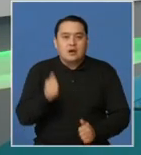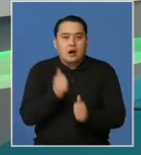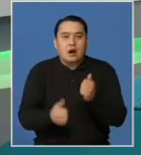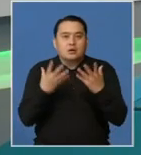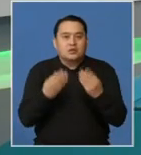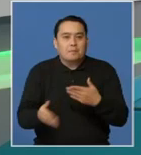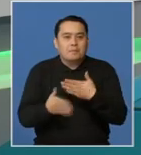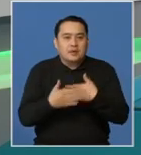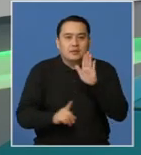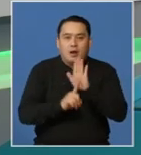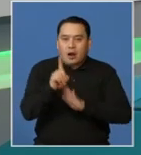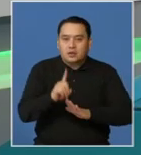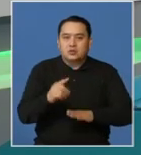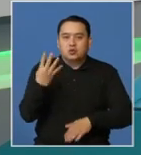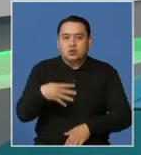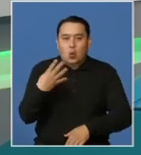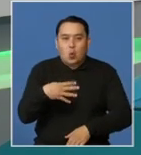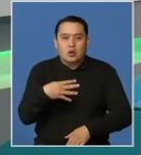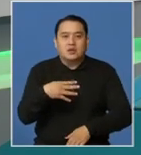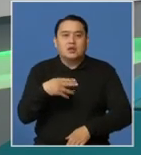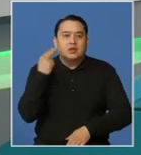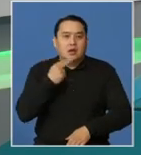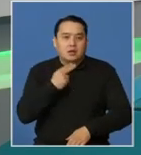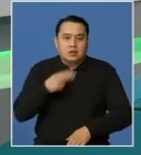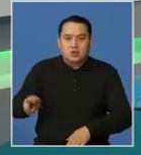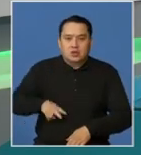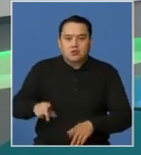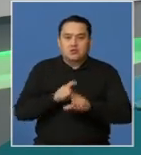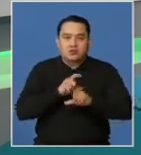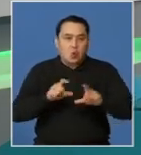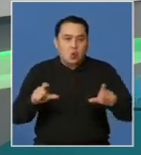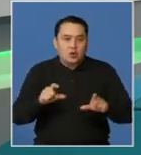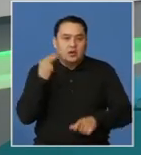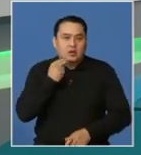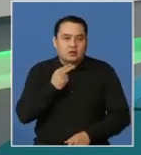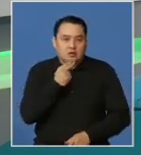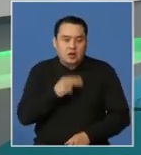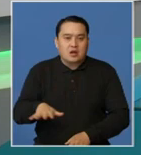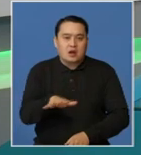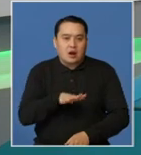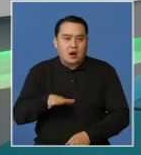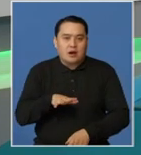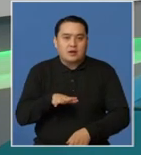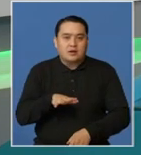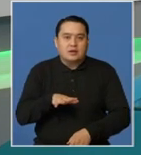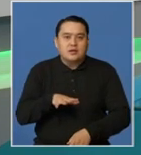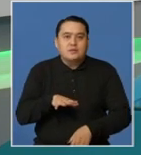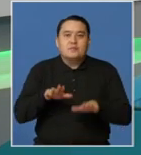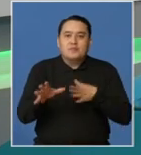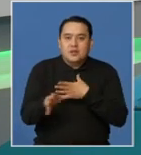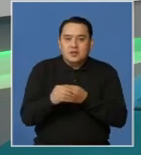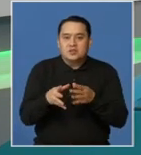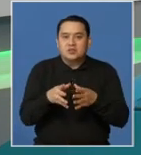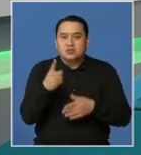Ежедневно перед началом занятий 40-летний Чжан Пинфэй, директор начальной школы Сигуань в округе Лини, провинция Шанси, вместе